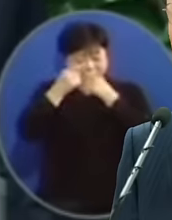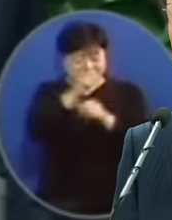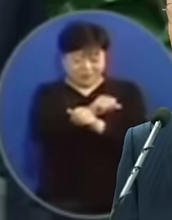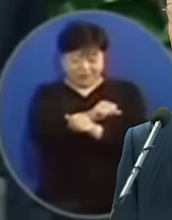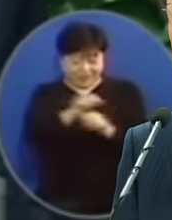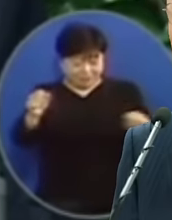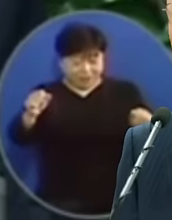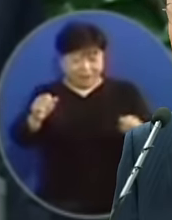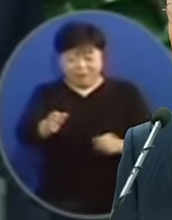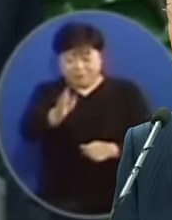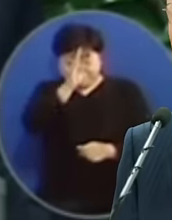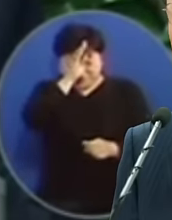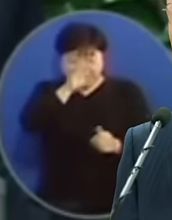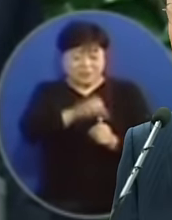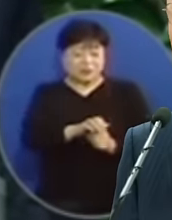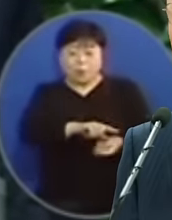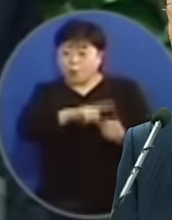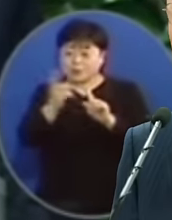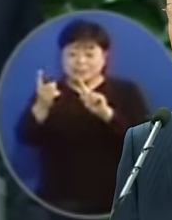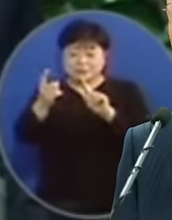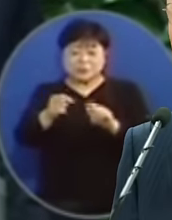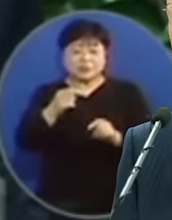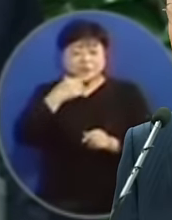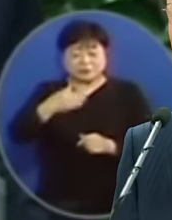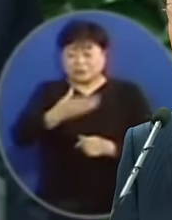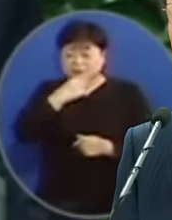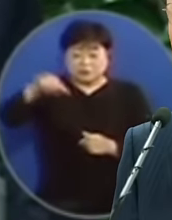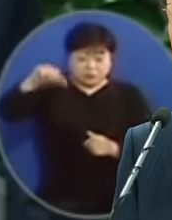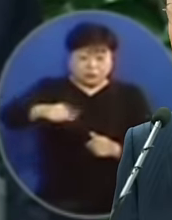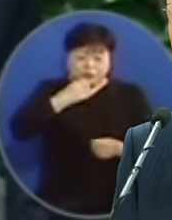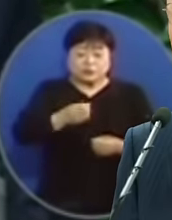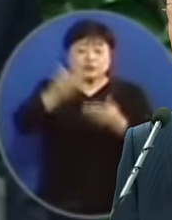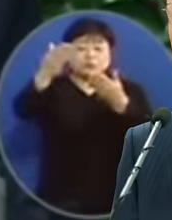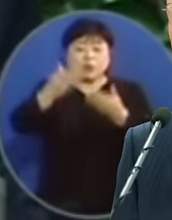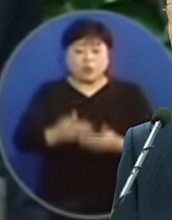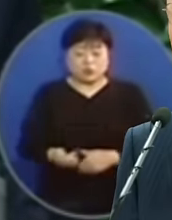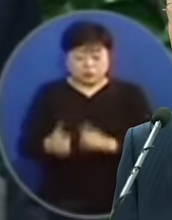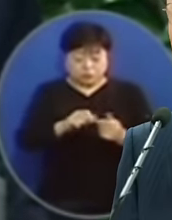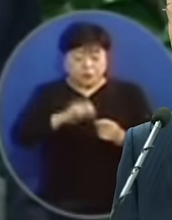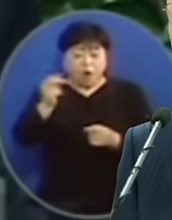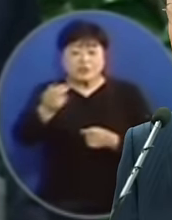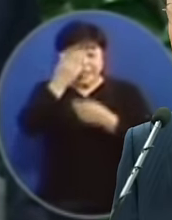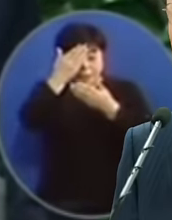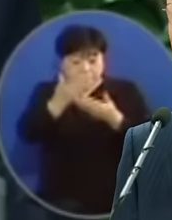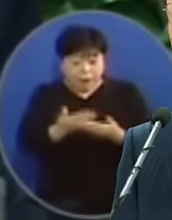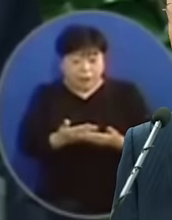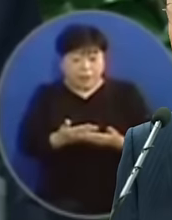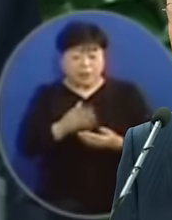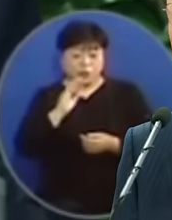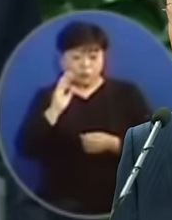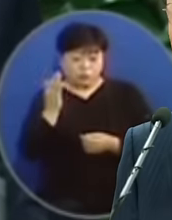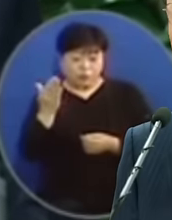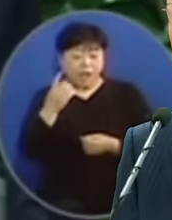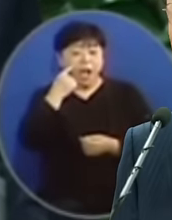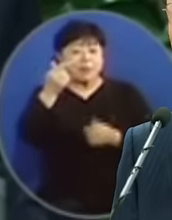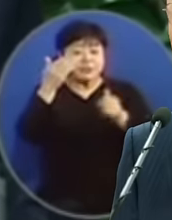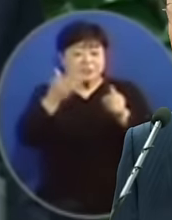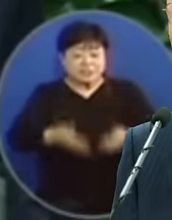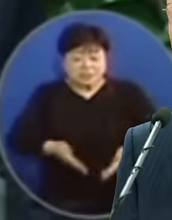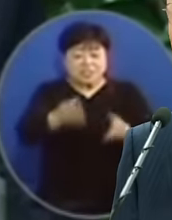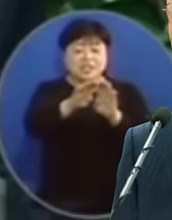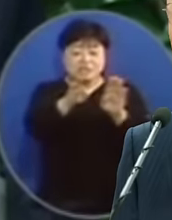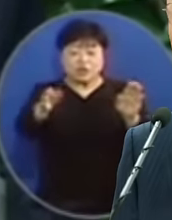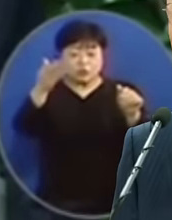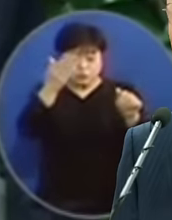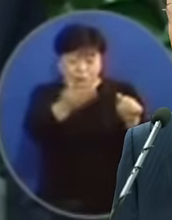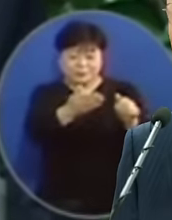해방을, 질병에서 고침을, 저주에서 축복을, 죽음에서 영생을 얻을 수 있도록 아버지가 길을